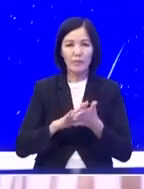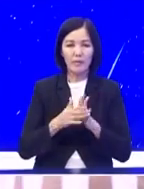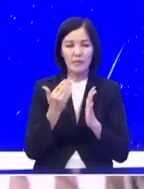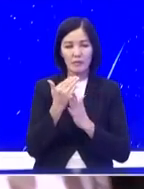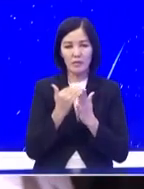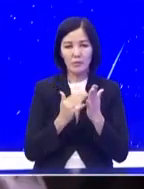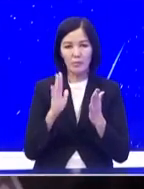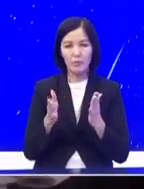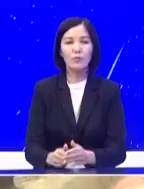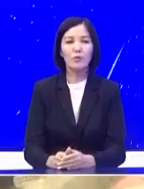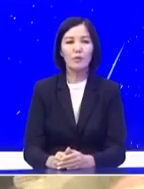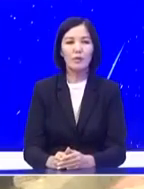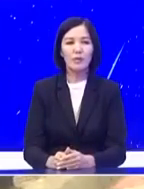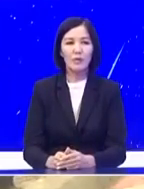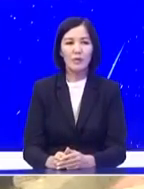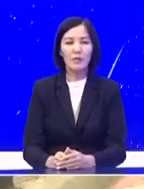списку.